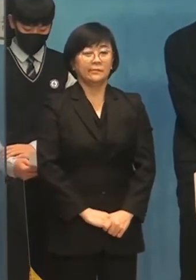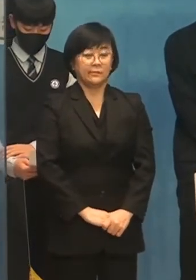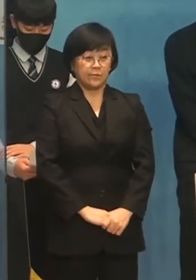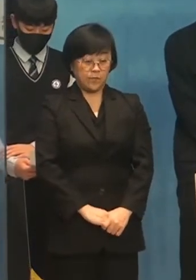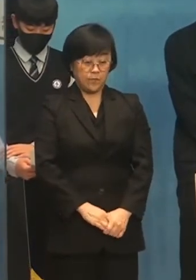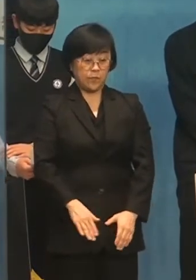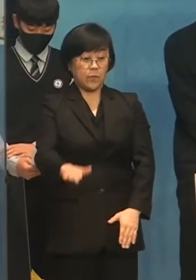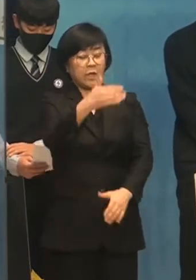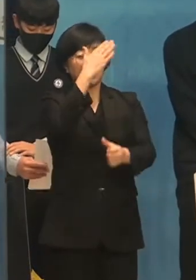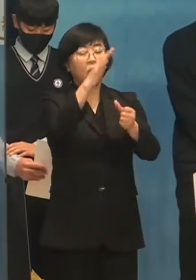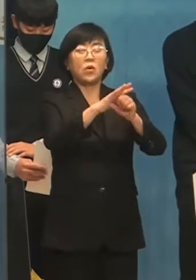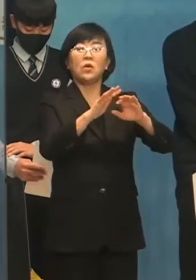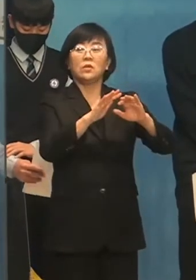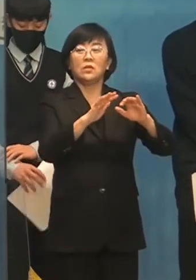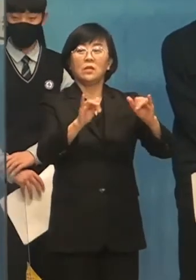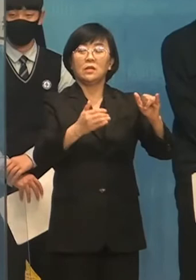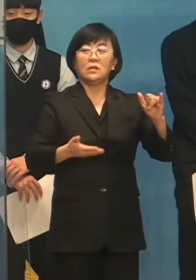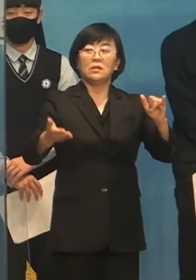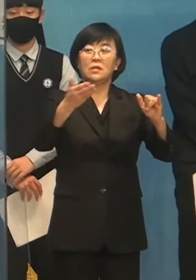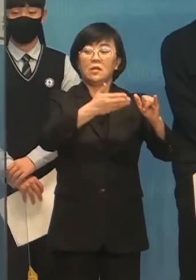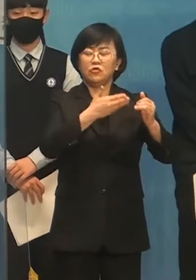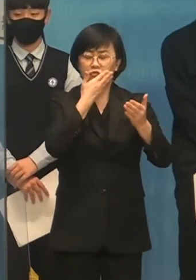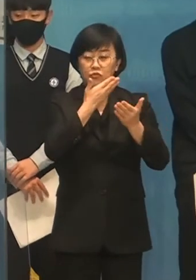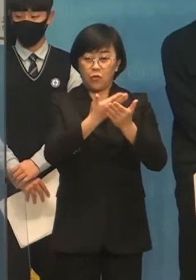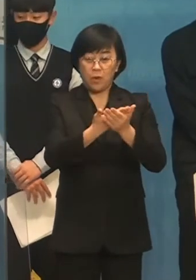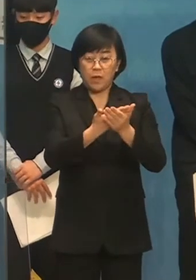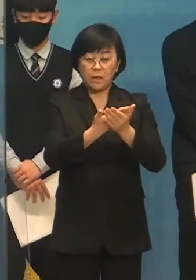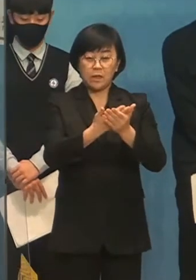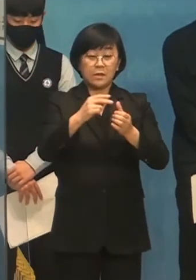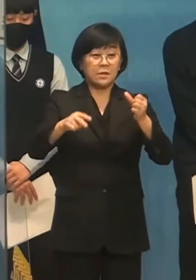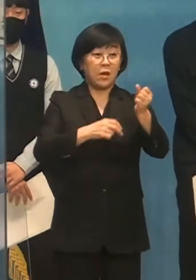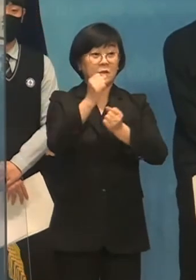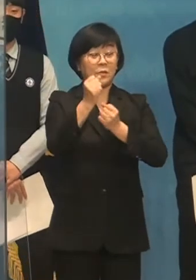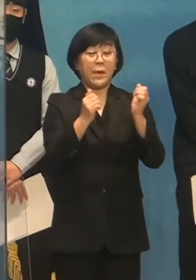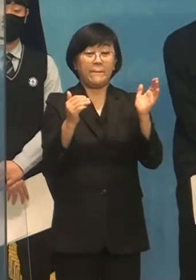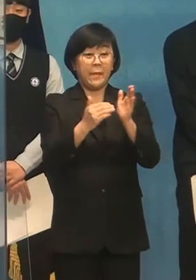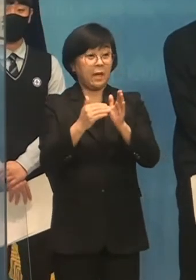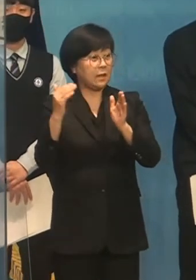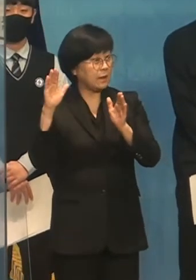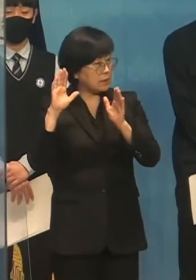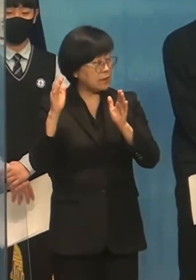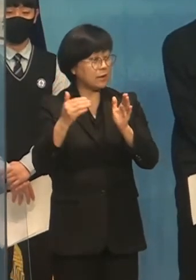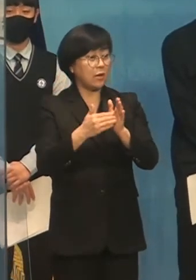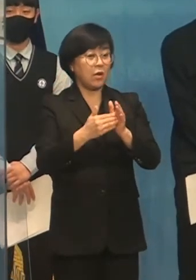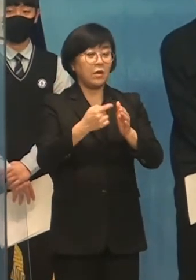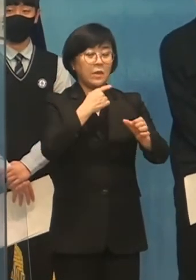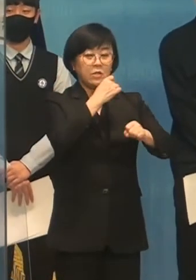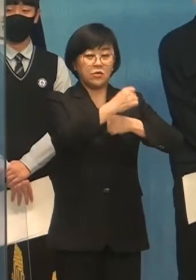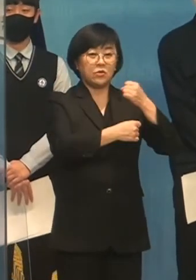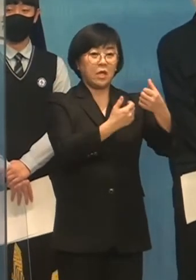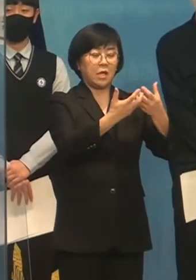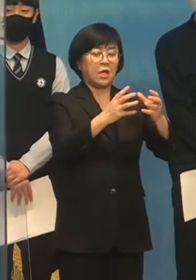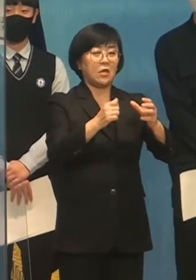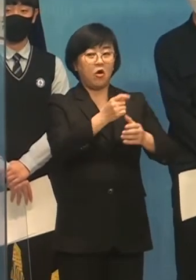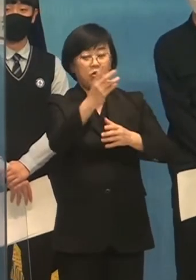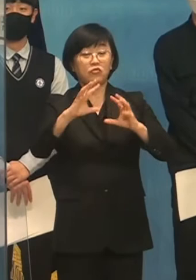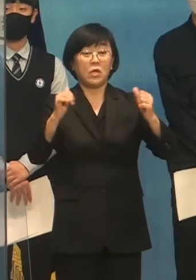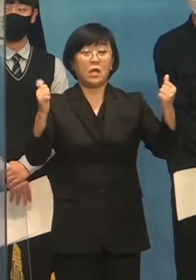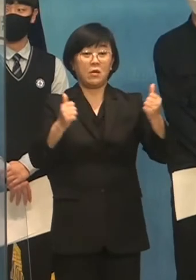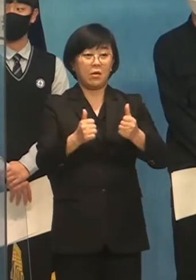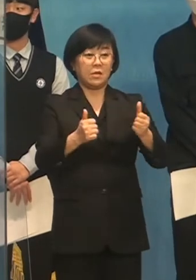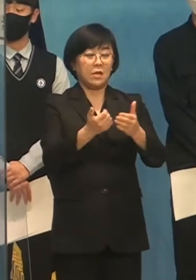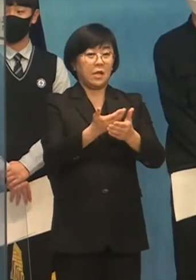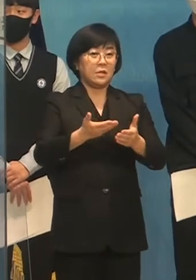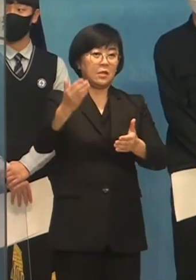네, 우리 청소년들의 소중한 기자회견 말씀을 들었습니다. 민주당의 여러 국회의원들도 향상된